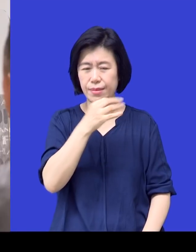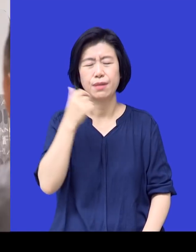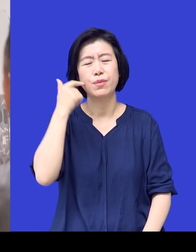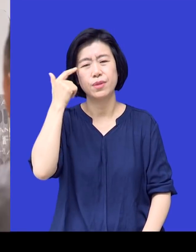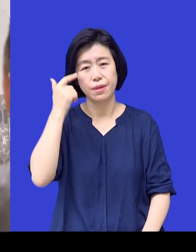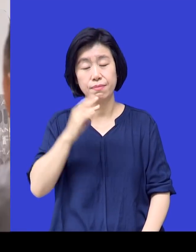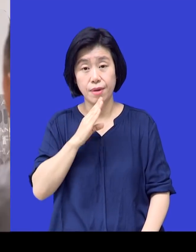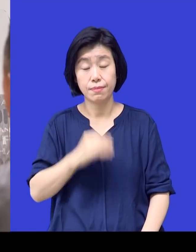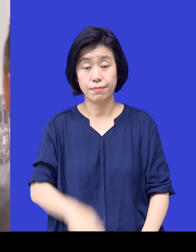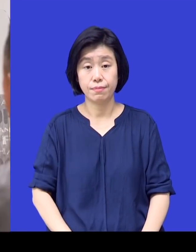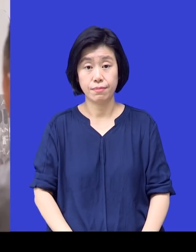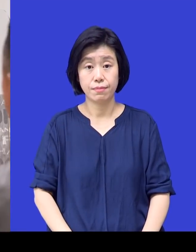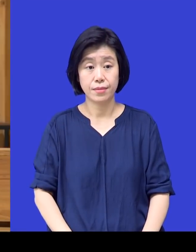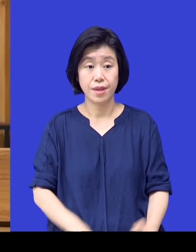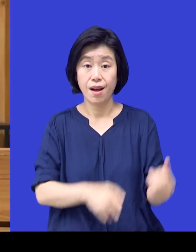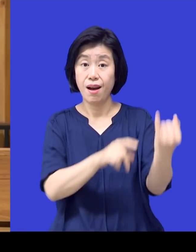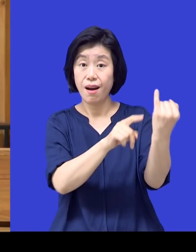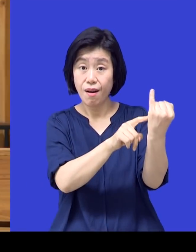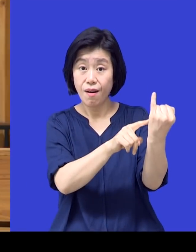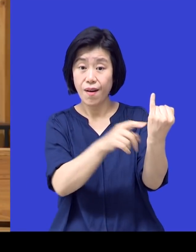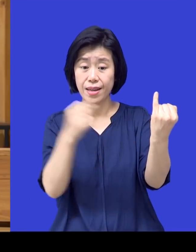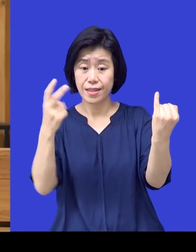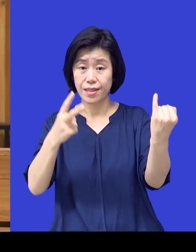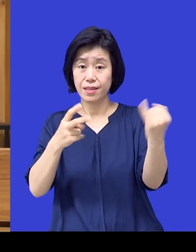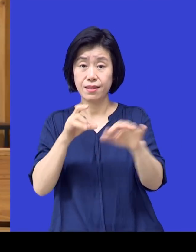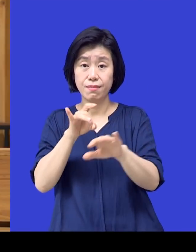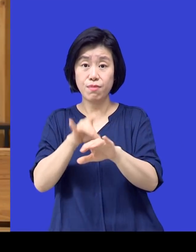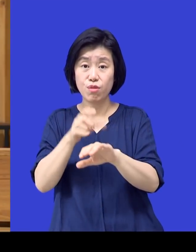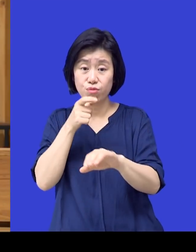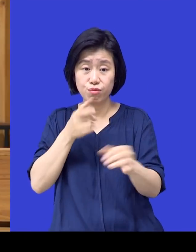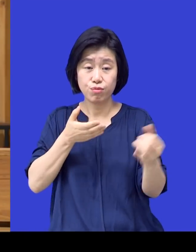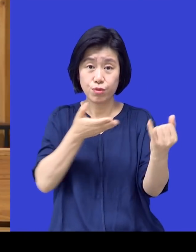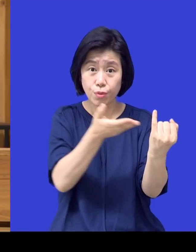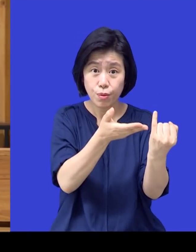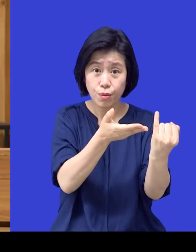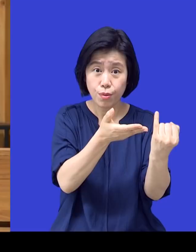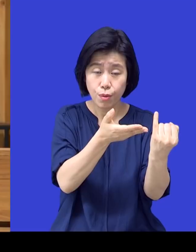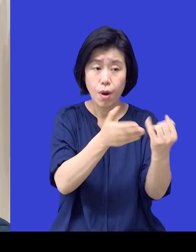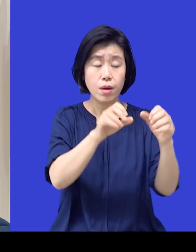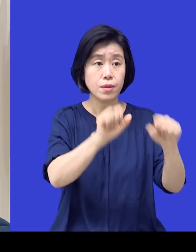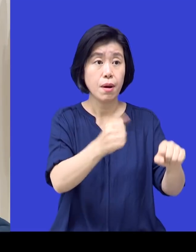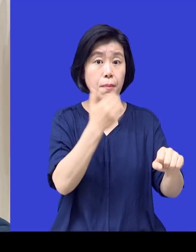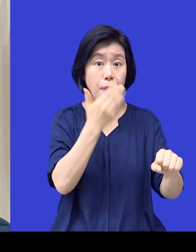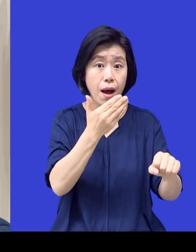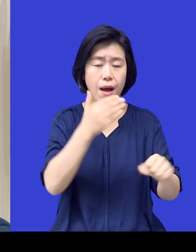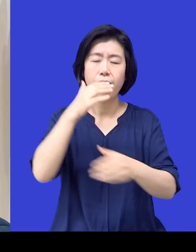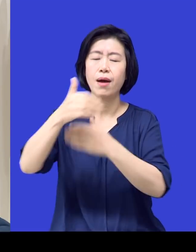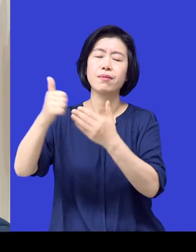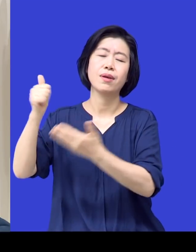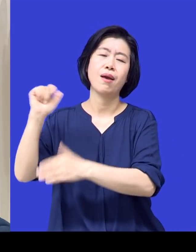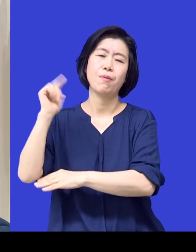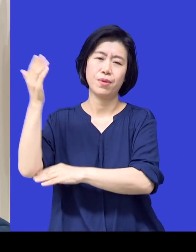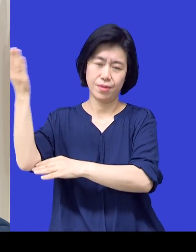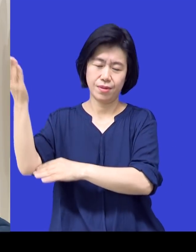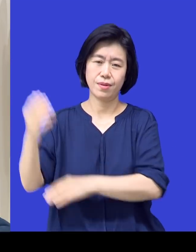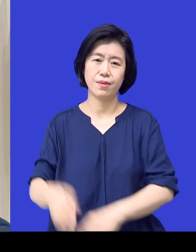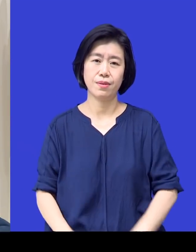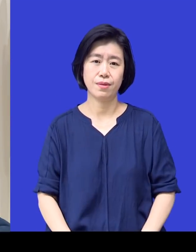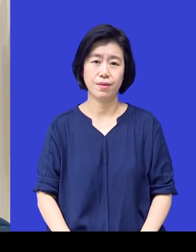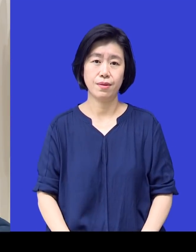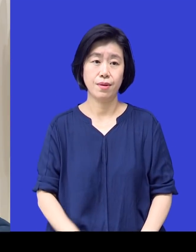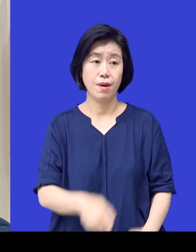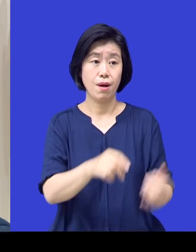하는데 살려주시면 할렐루야. 만약에 하나님이 먼저 걷어가시면 얘는 어려서 천국으로 가지